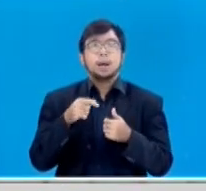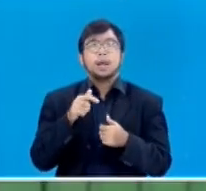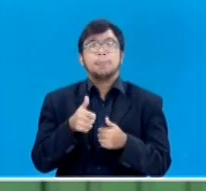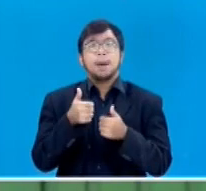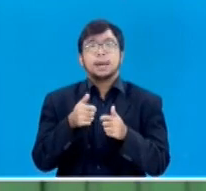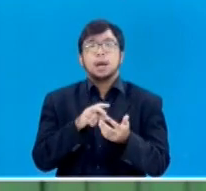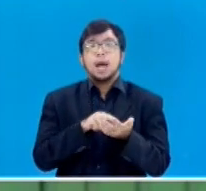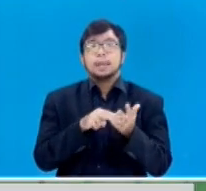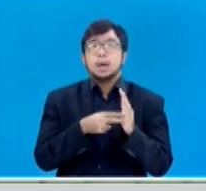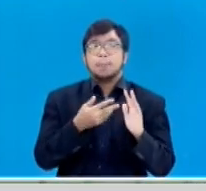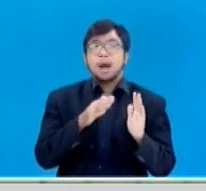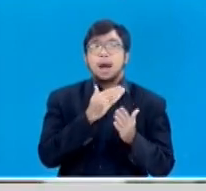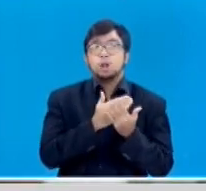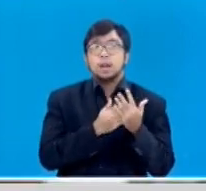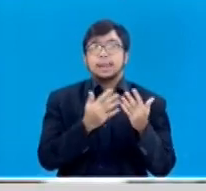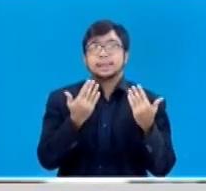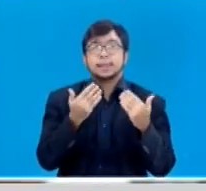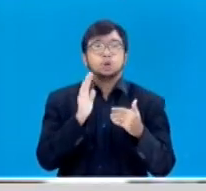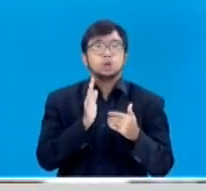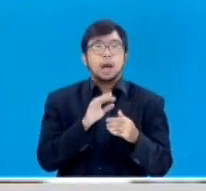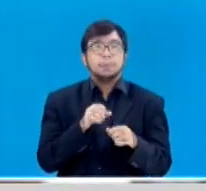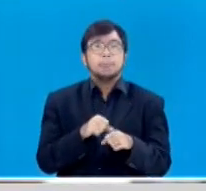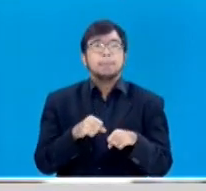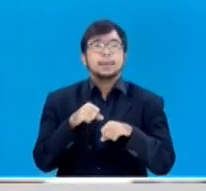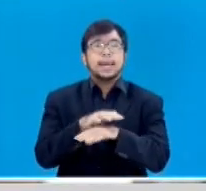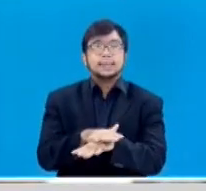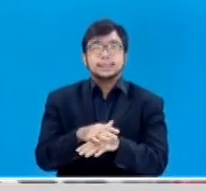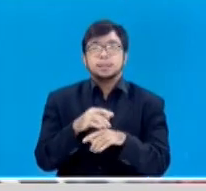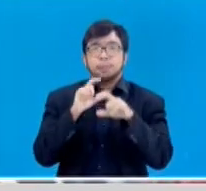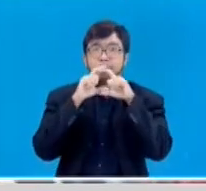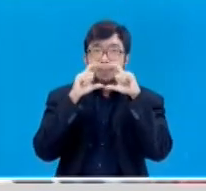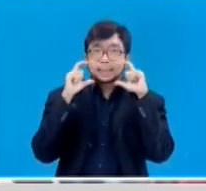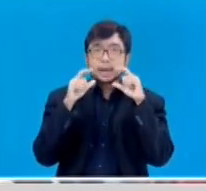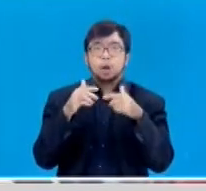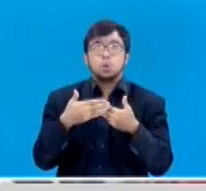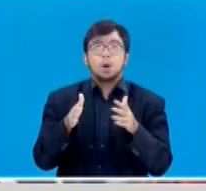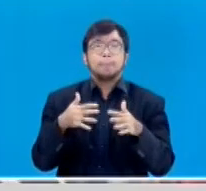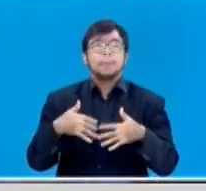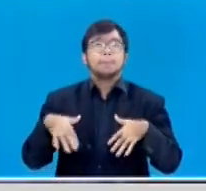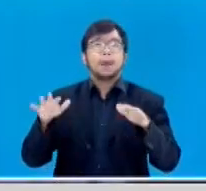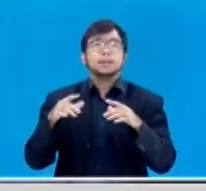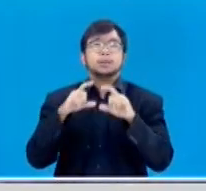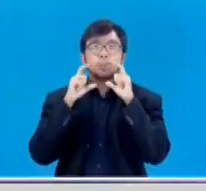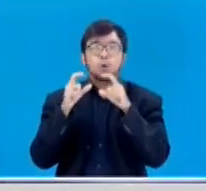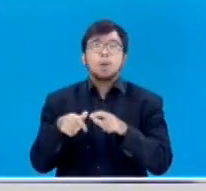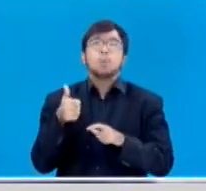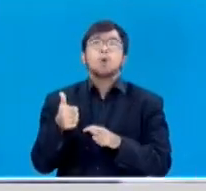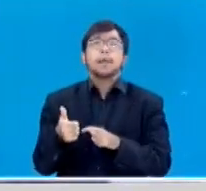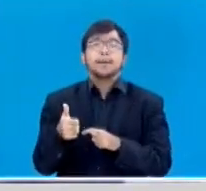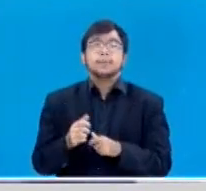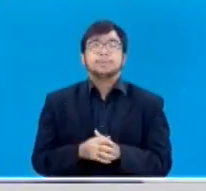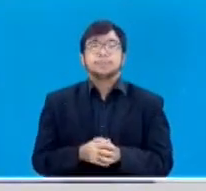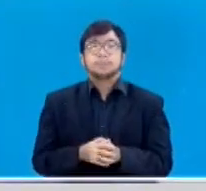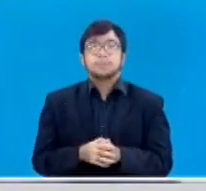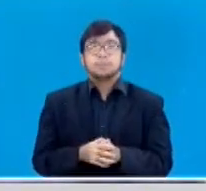pelonggaran protokol kesehatan, yakni kebijakan bebas masker saat di ruang terbuka. Namun, tidak ada